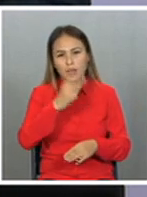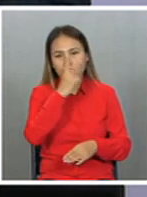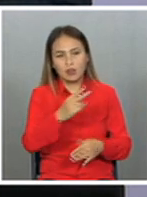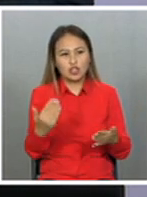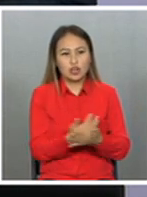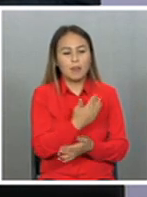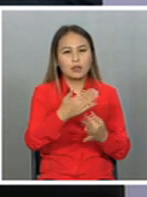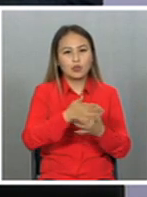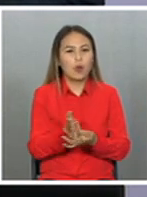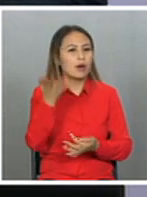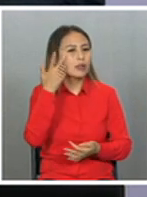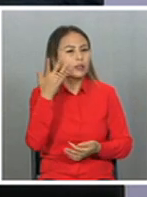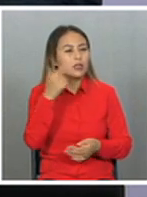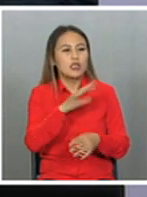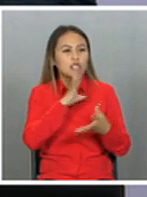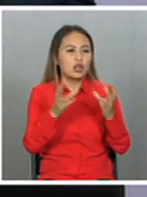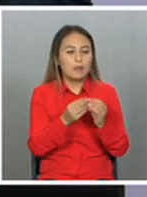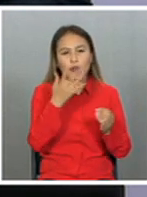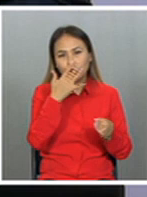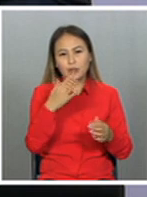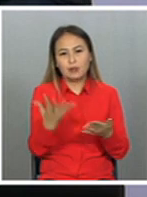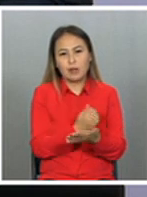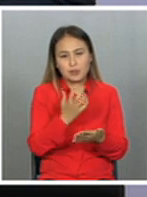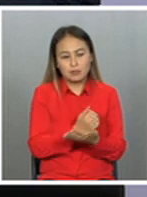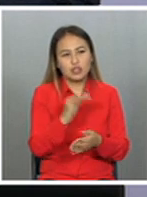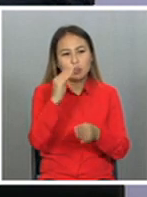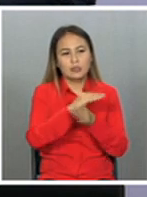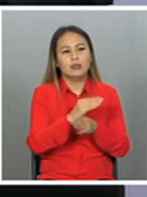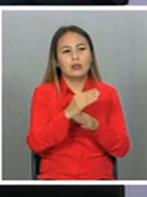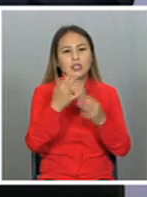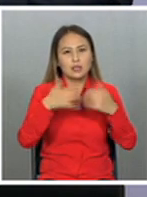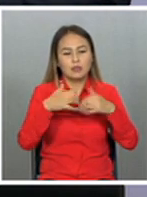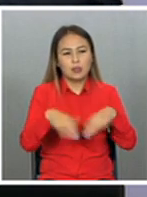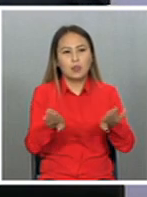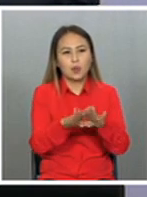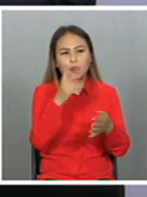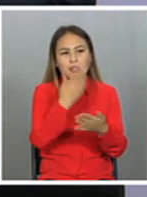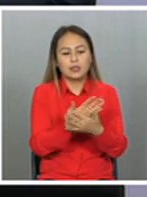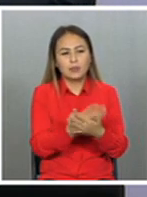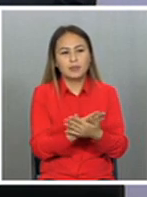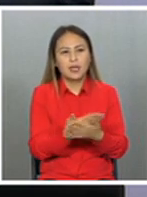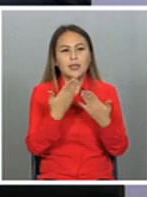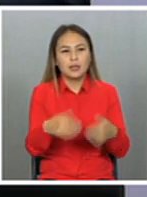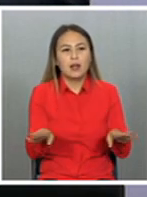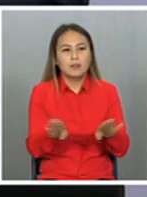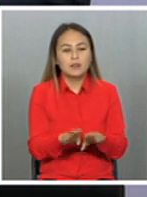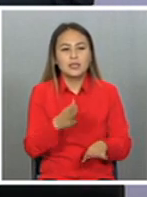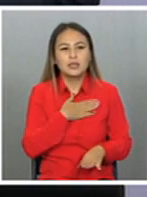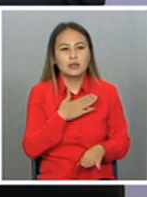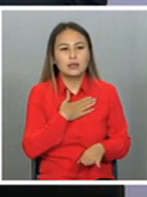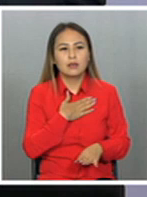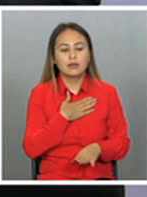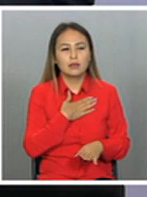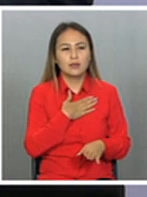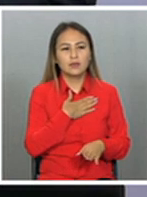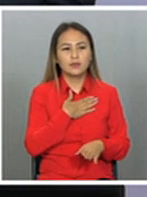басына шаққандағы жалпы ұлттық табыспен есептеліп көрсетіледі екен. Ал енді бізде Қазақстан